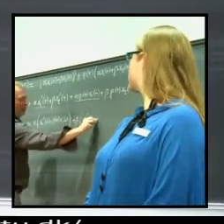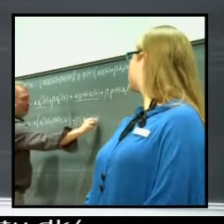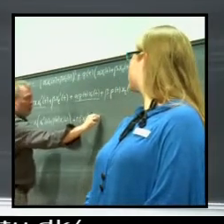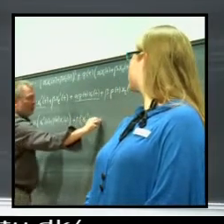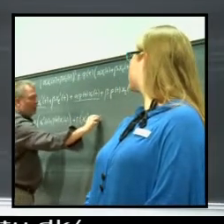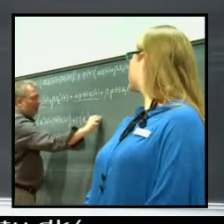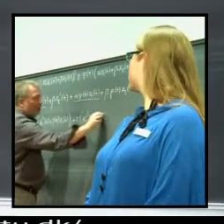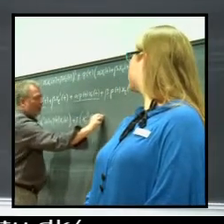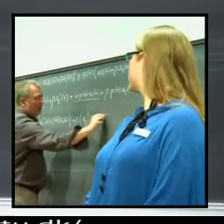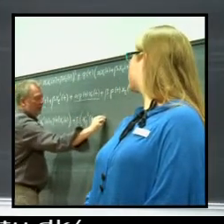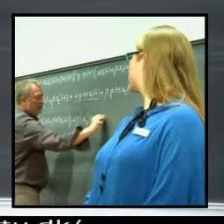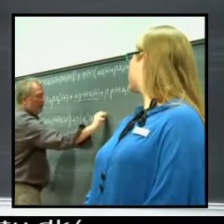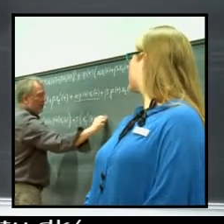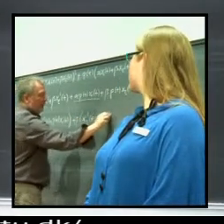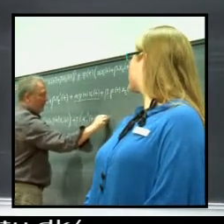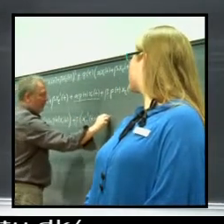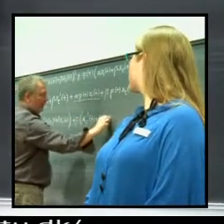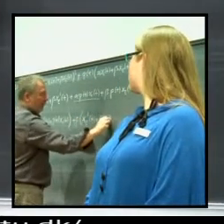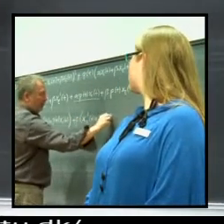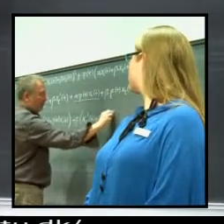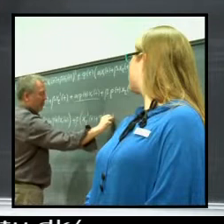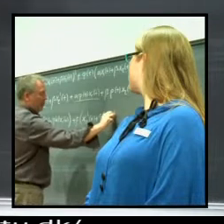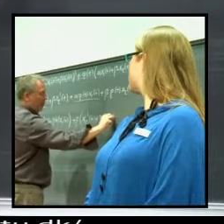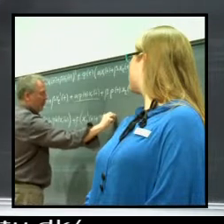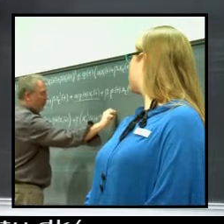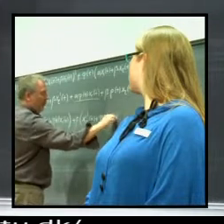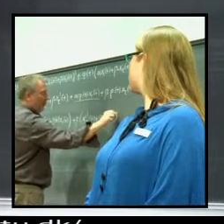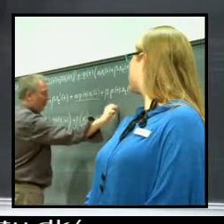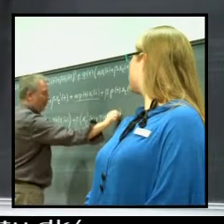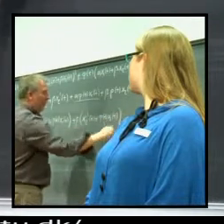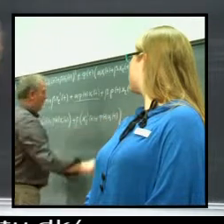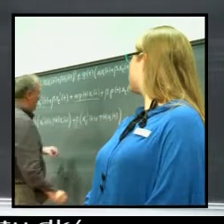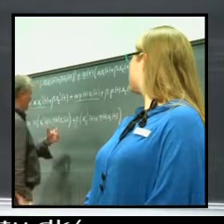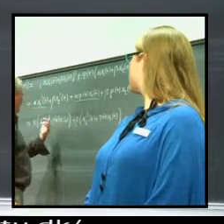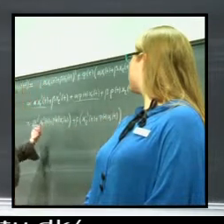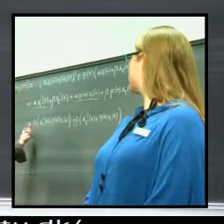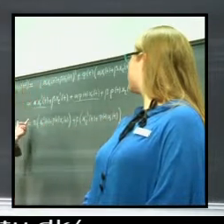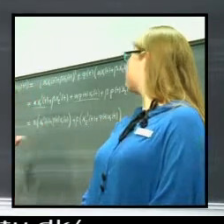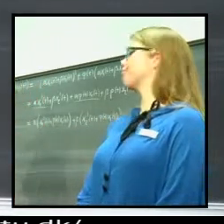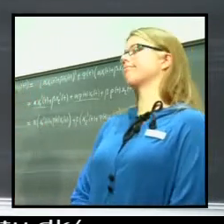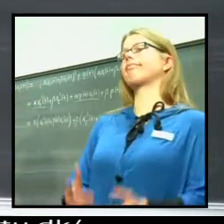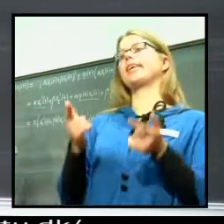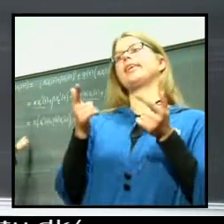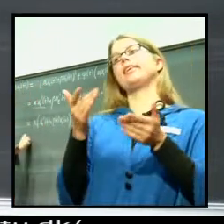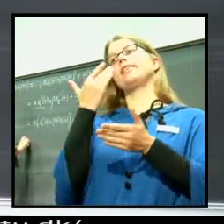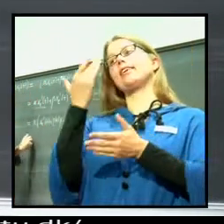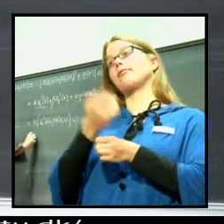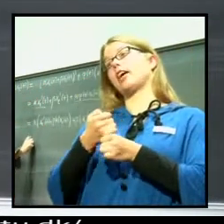t plus p af t gange x2 af t. Og tak for kaffe, ikke? Her